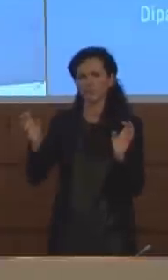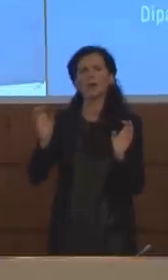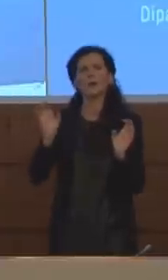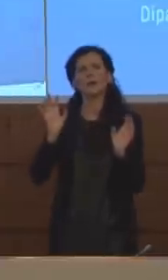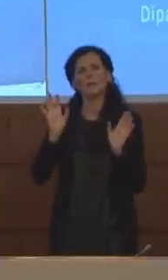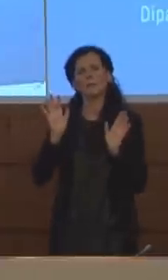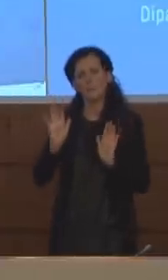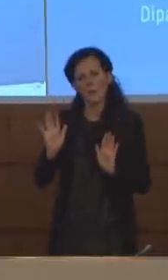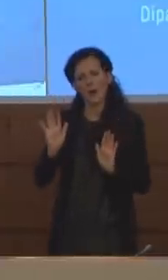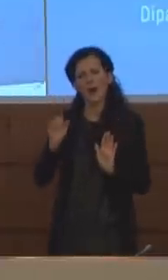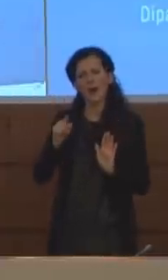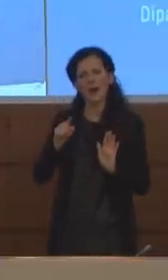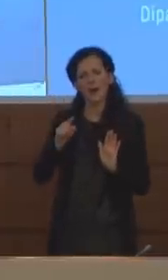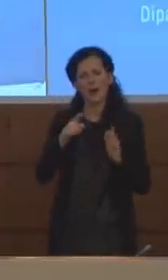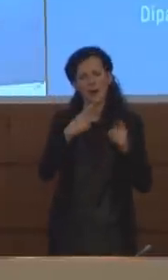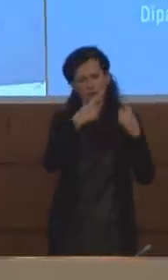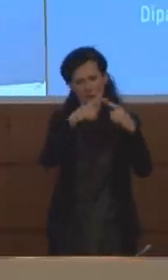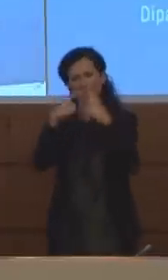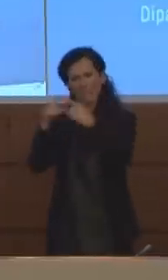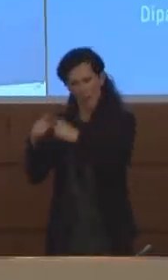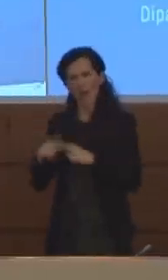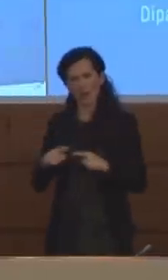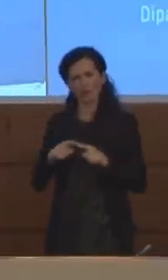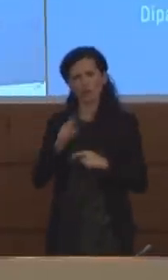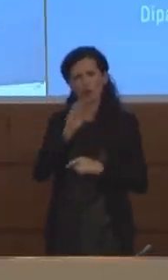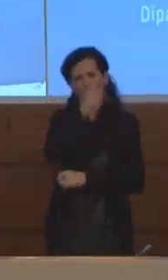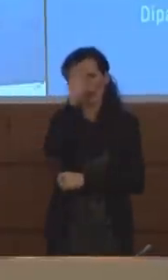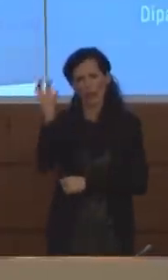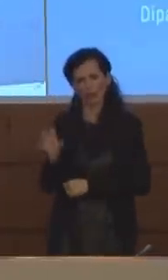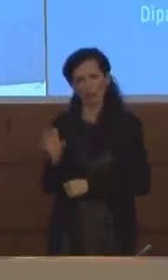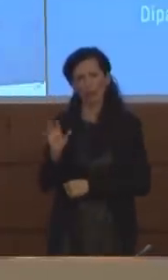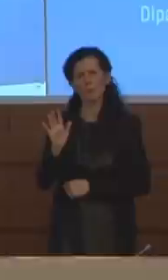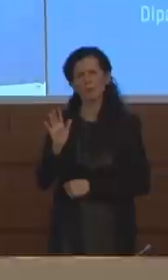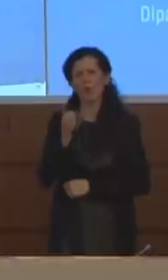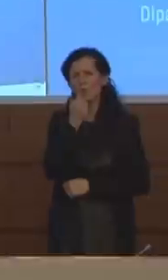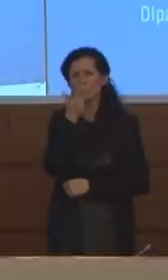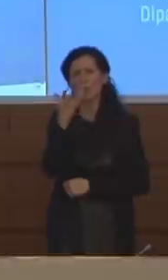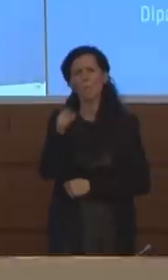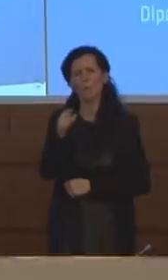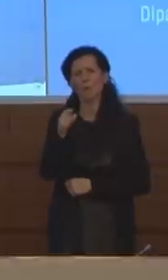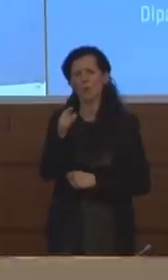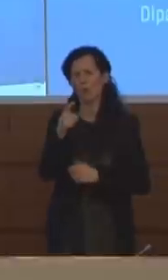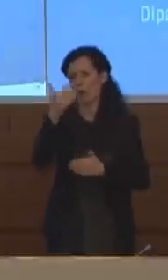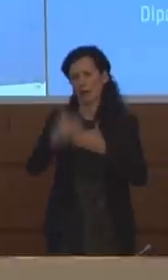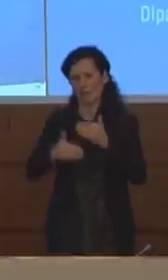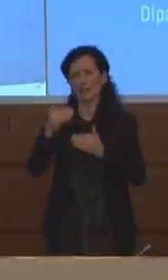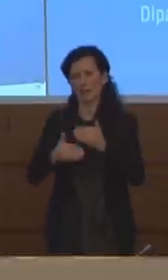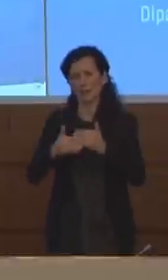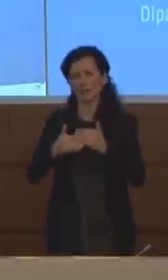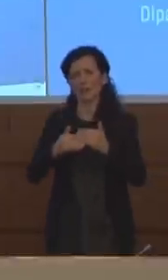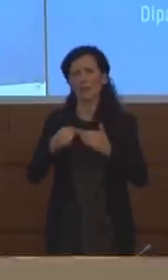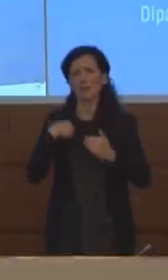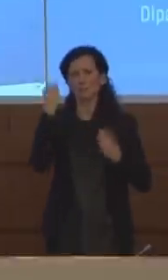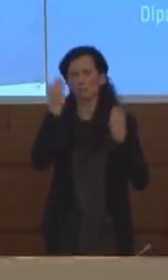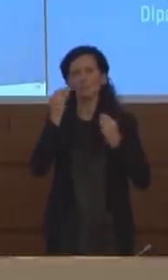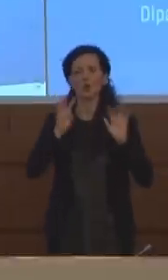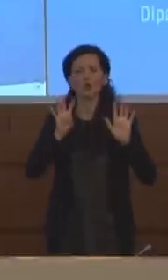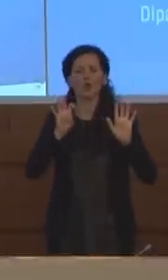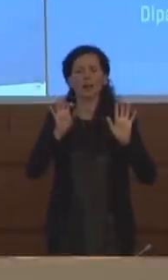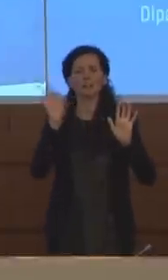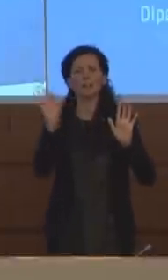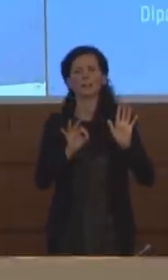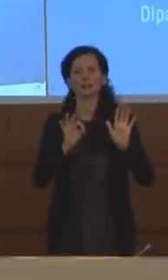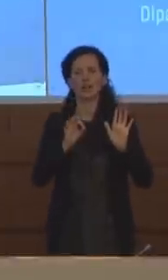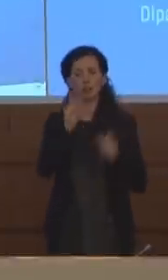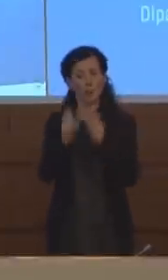con variabili da regione a regione il numero abbastanza limitato cioè stimiamo che oltre il 90 per cento delle persone degli